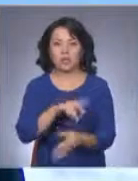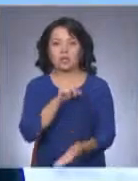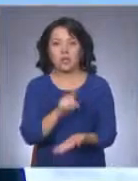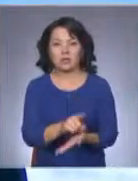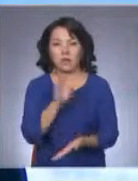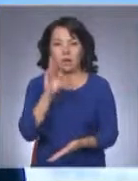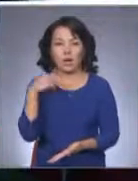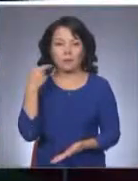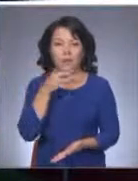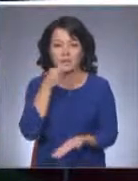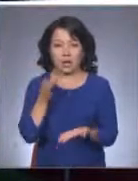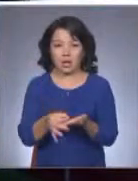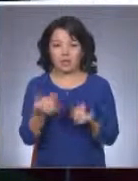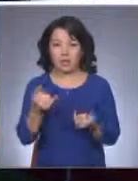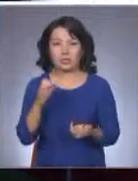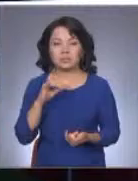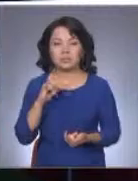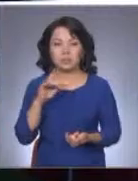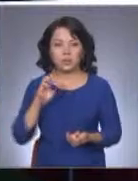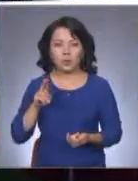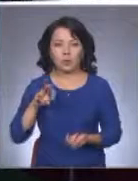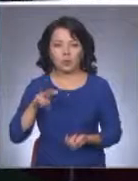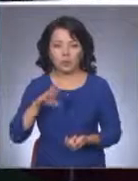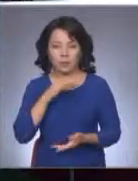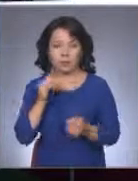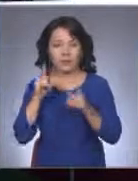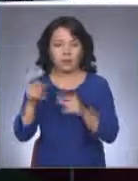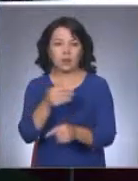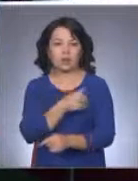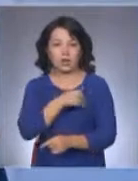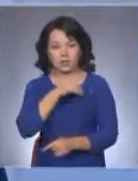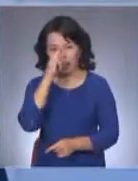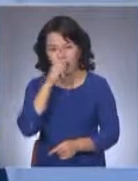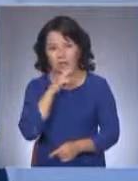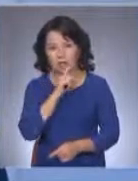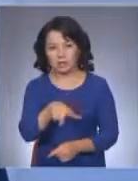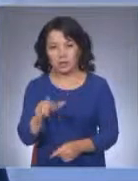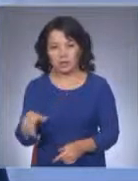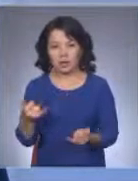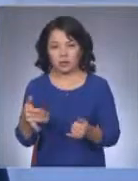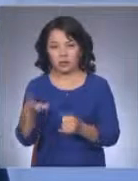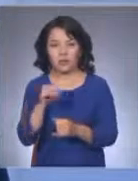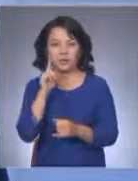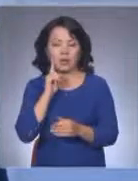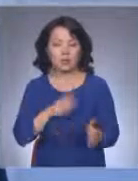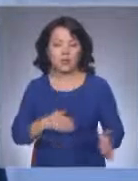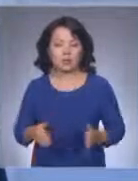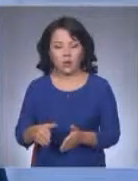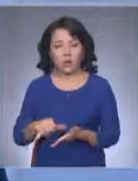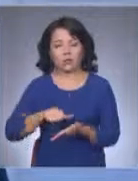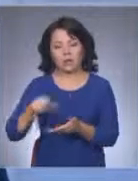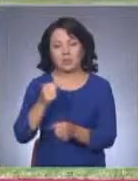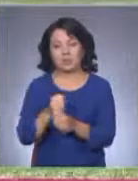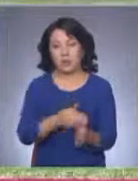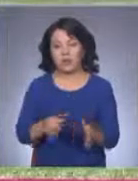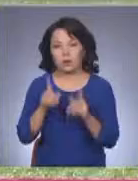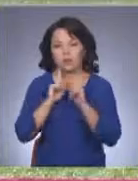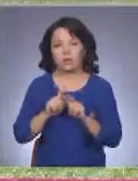деді президент. Ал ыстық көлге баратын қазақстандықтарға қолайлы жағдай жасау үшін төте жол салу мәселесі